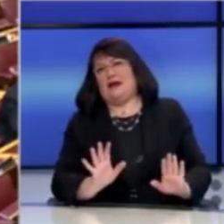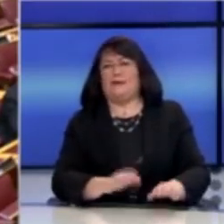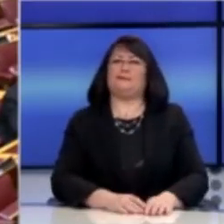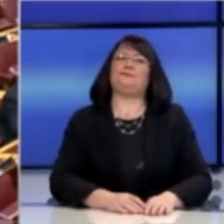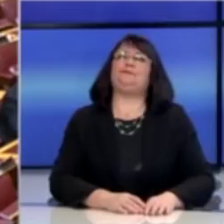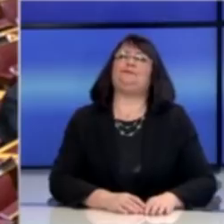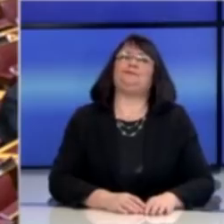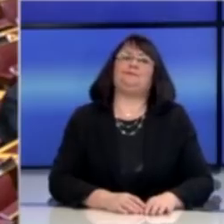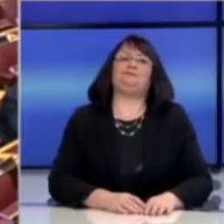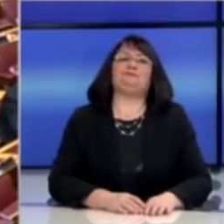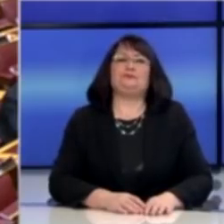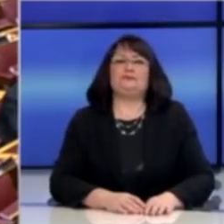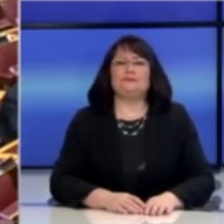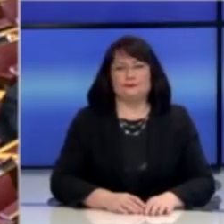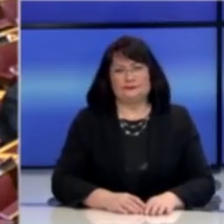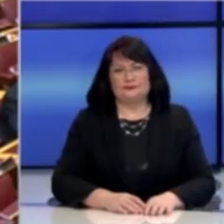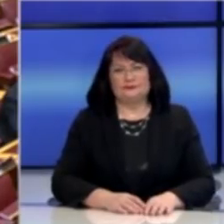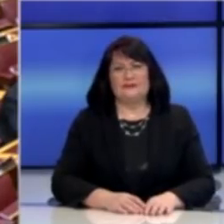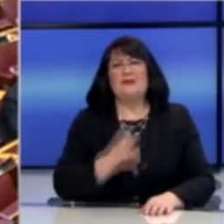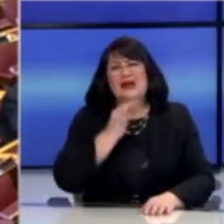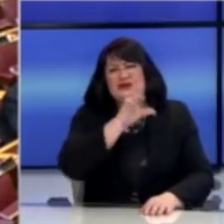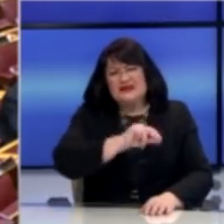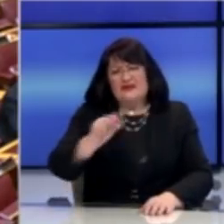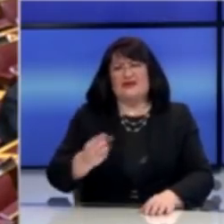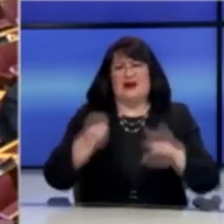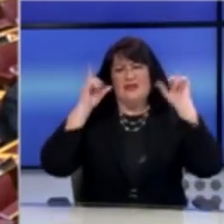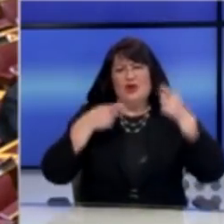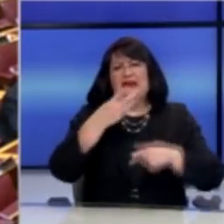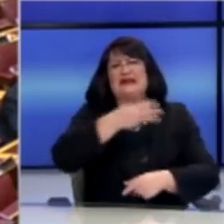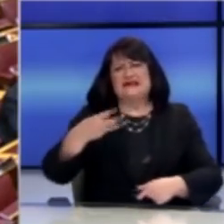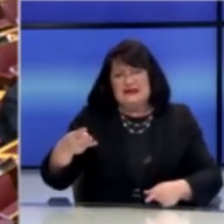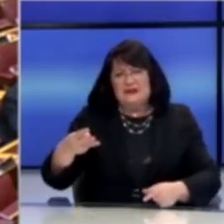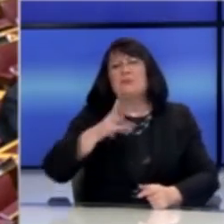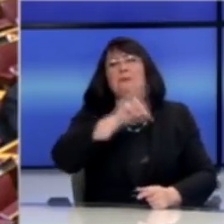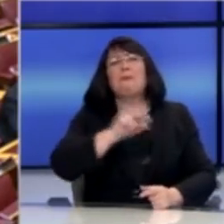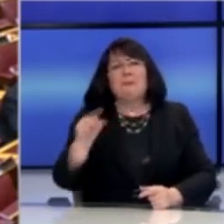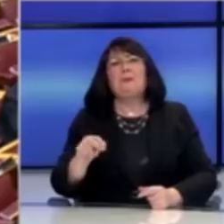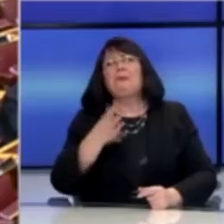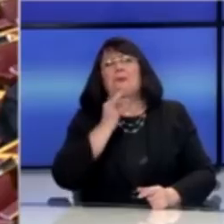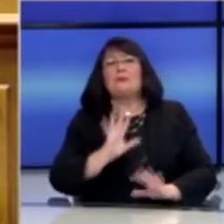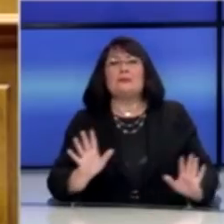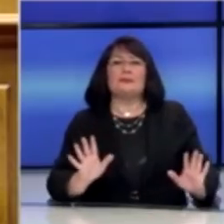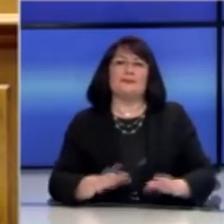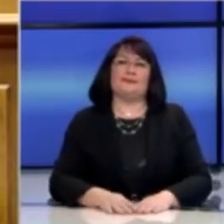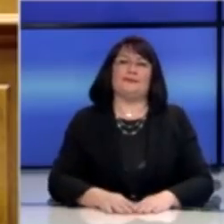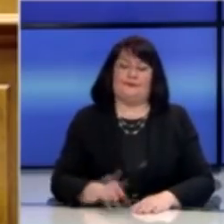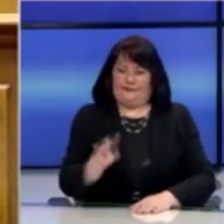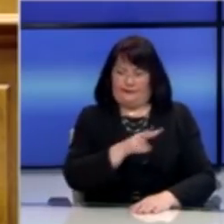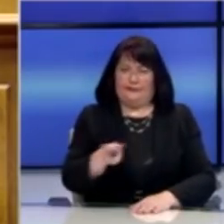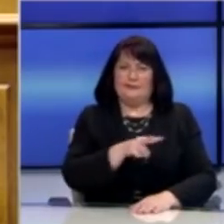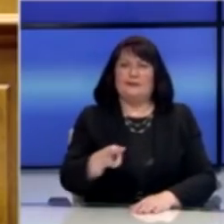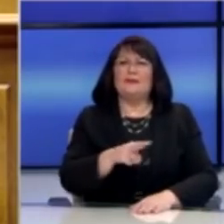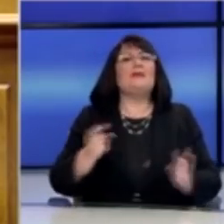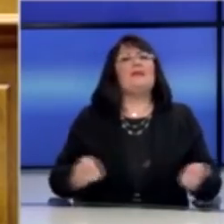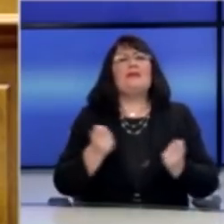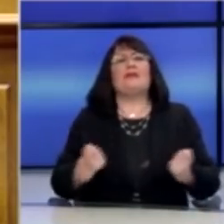διαχωριστική γραμμή απέναντι στη Νέα Δημοκρατία. Γι' αυτό και εσείς της Νέας Δημοκρατίας και εσείς του ΣΥΡΙΖΑ καταφεύγετε